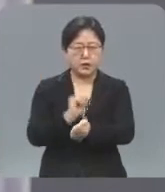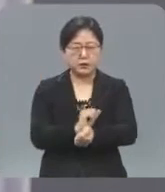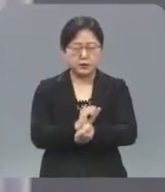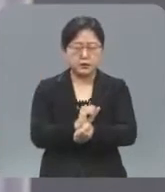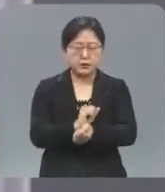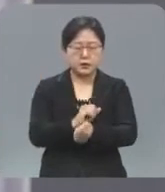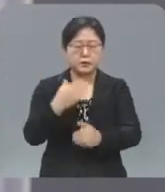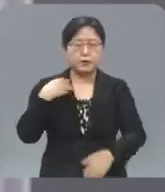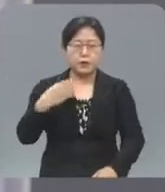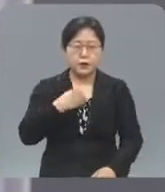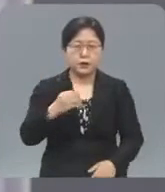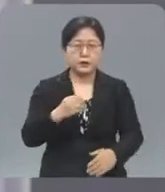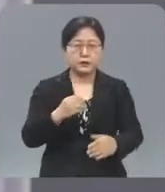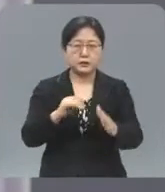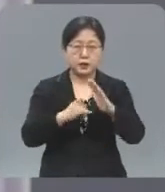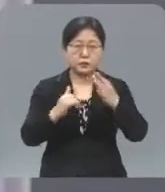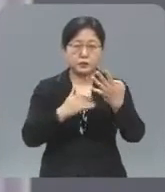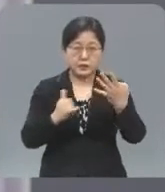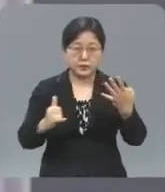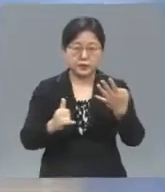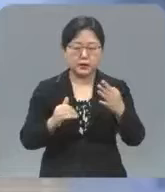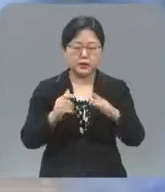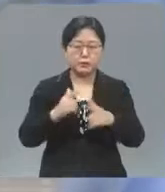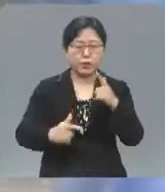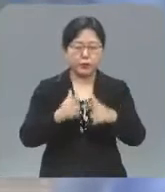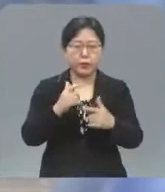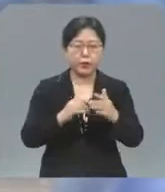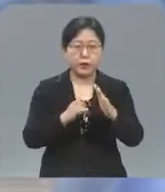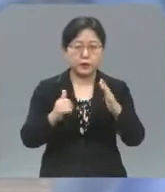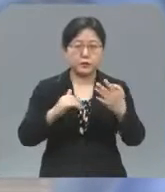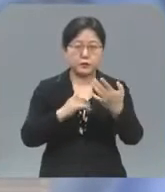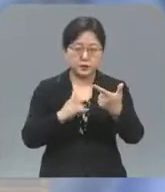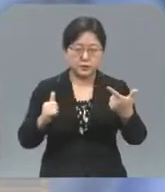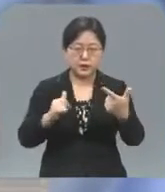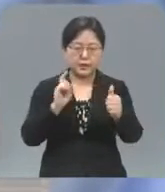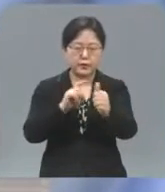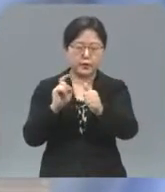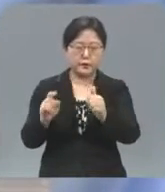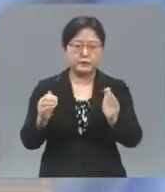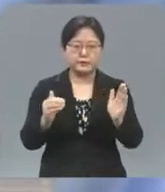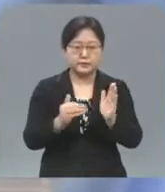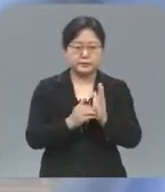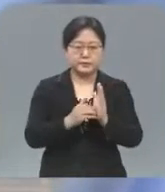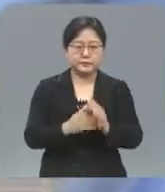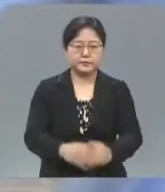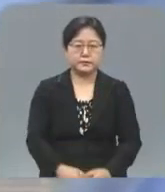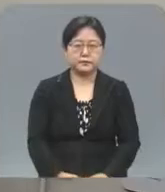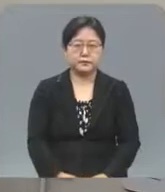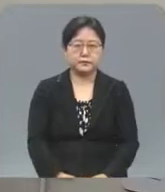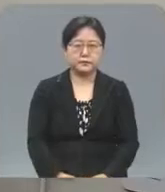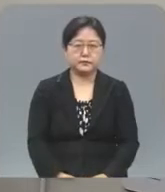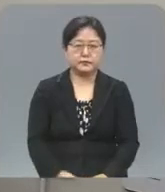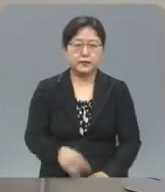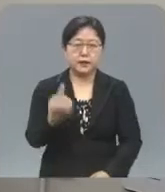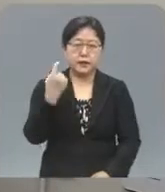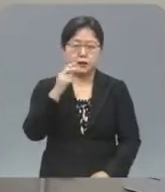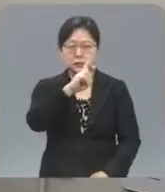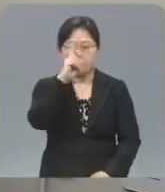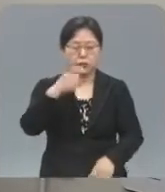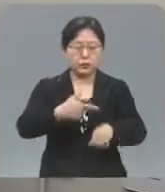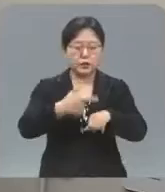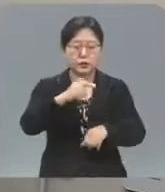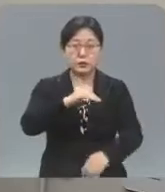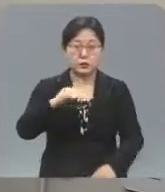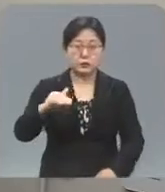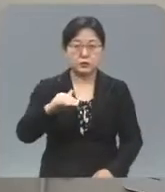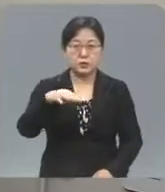잇따라 무안에서 1가족 4명이, 목포에서 1가족 6명이 확진 판정을 받았습니다. 어제 오후